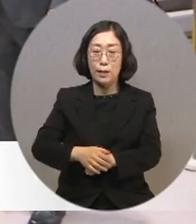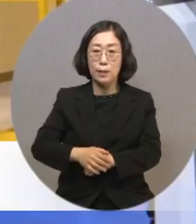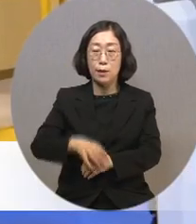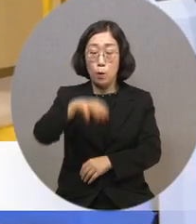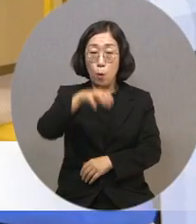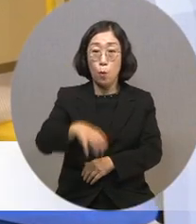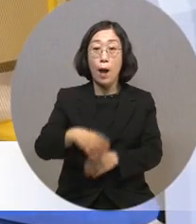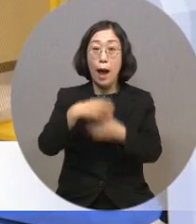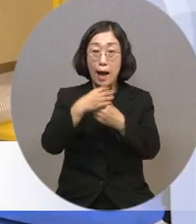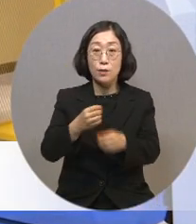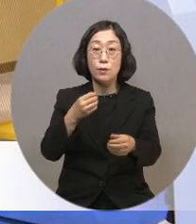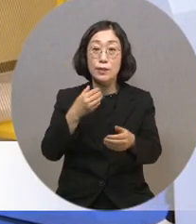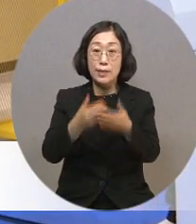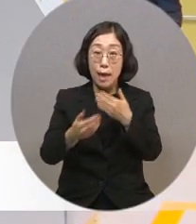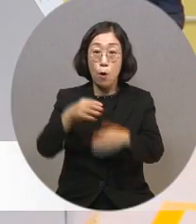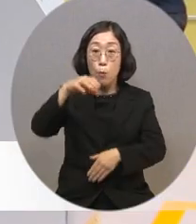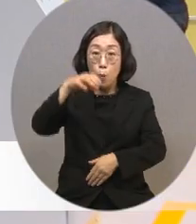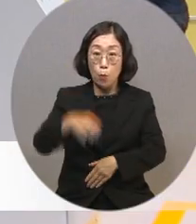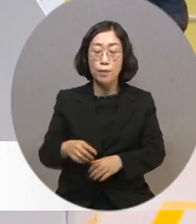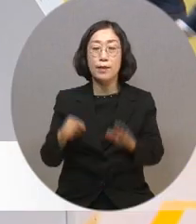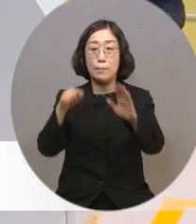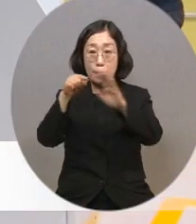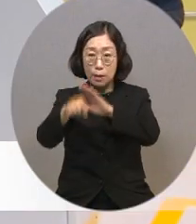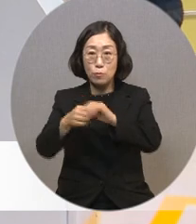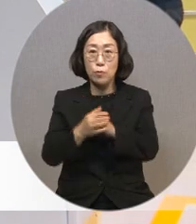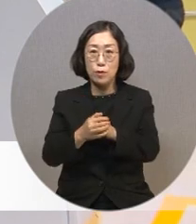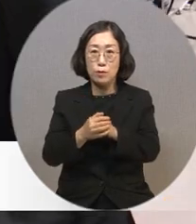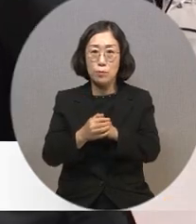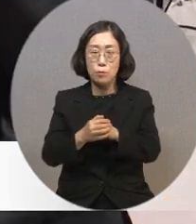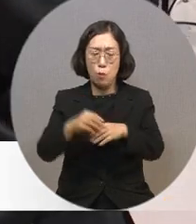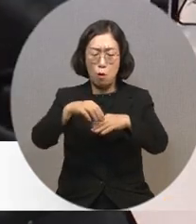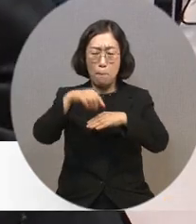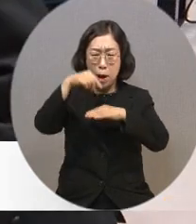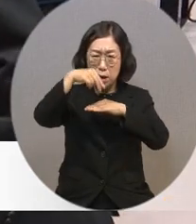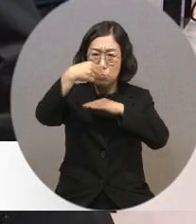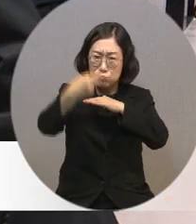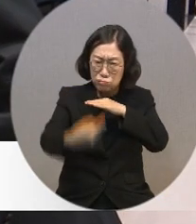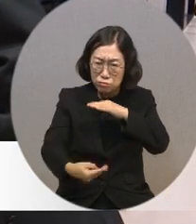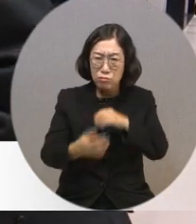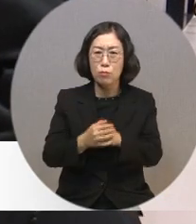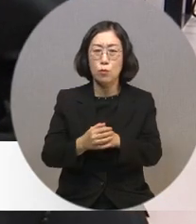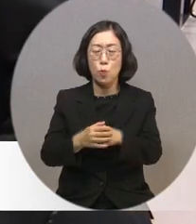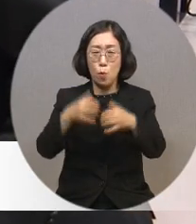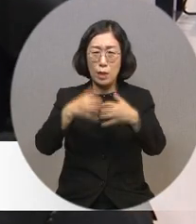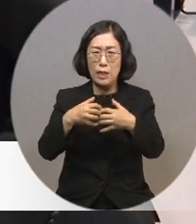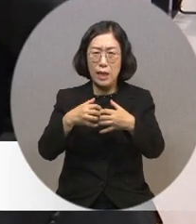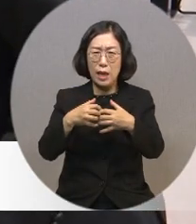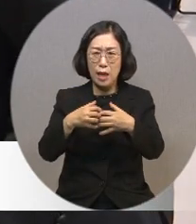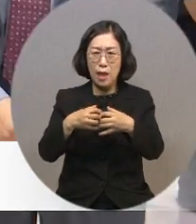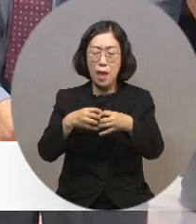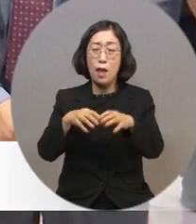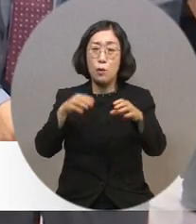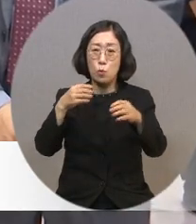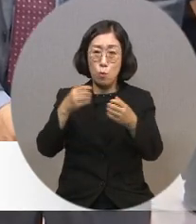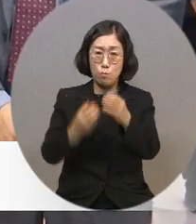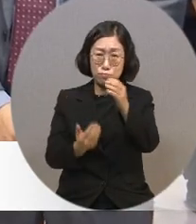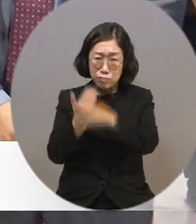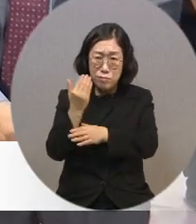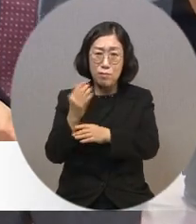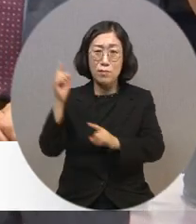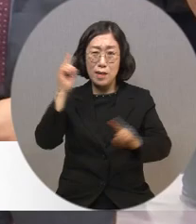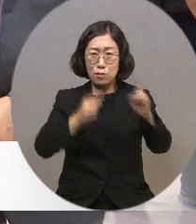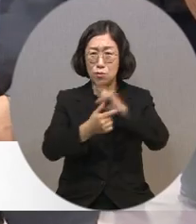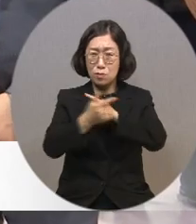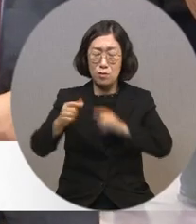여수 안전체험 교육장을 찾아 현장 비계 추락, 롤러끼임 사고 등을 직접 체험하고 산단